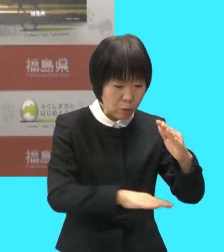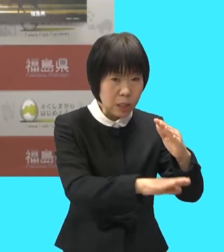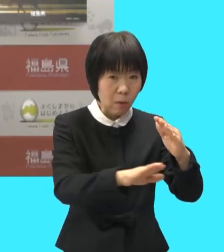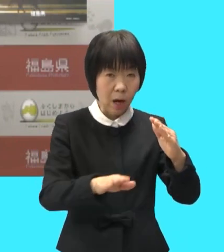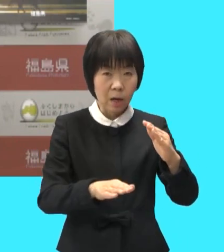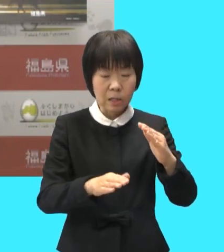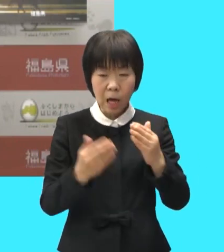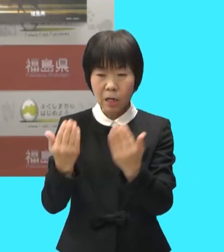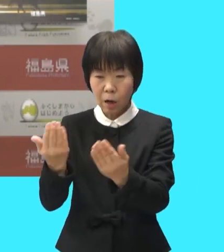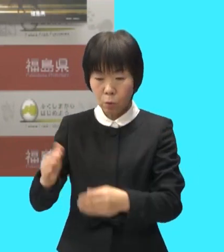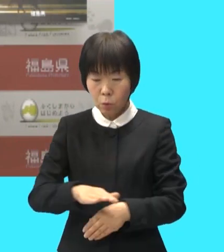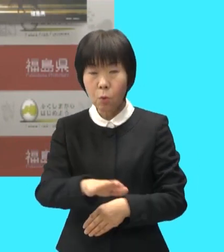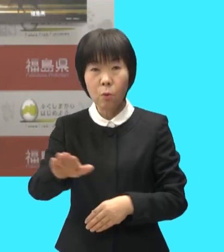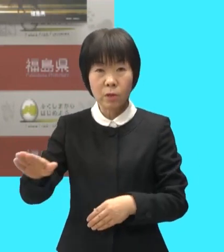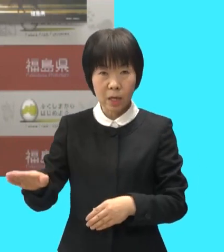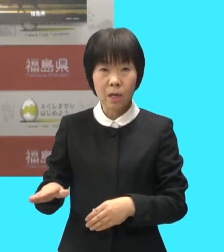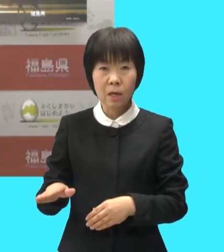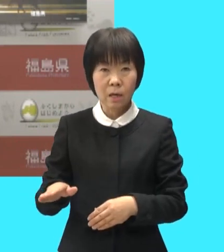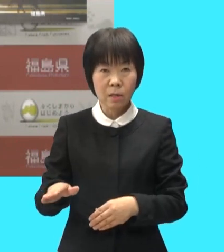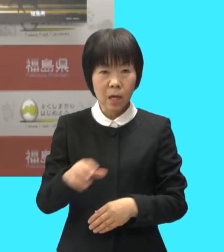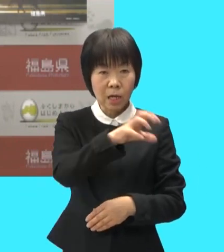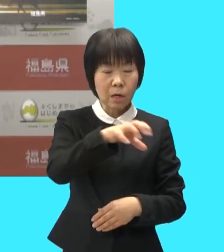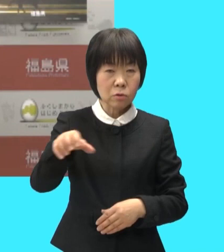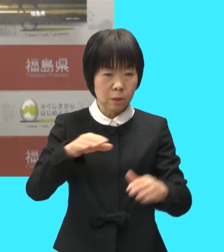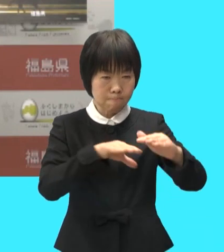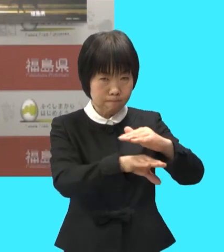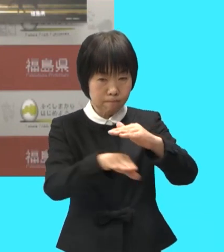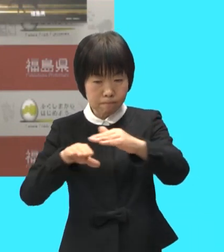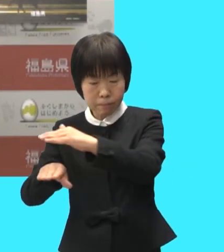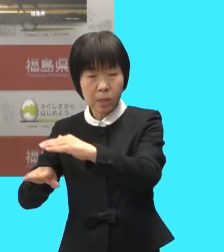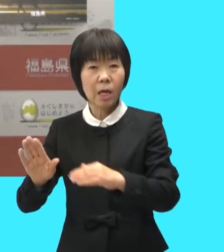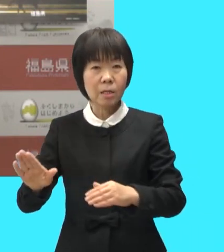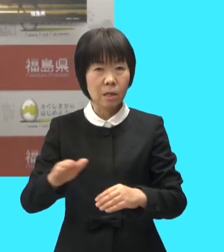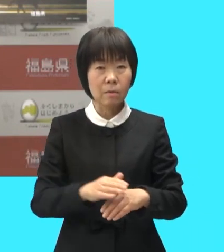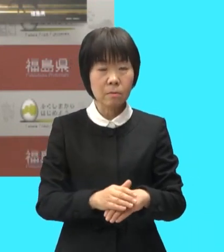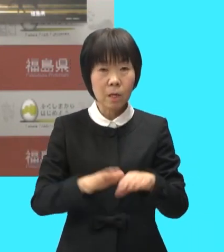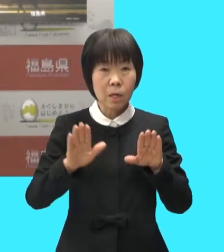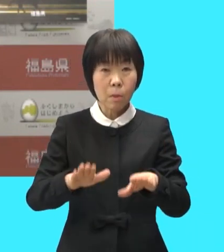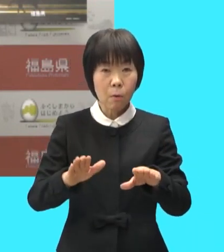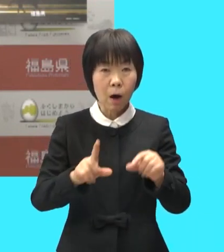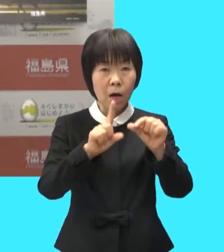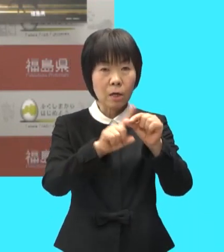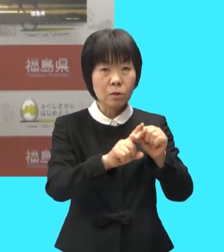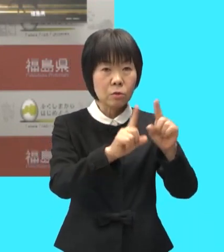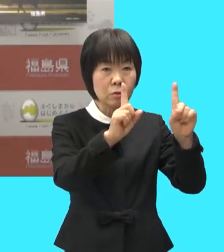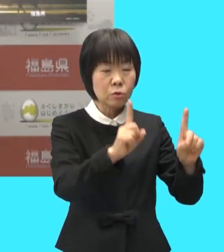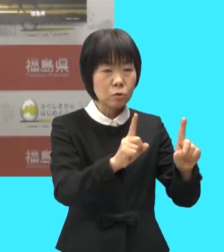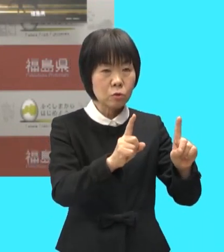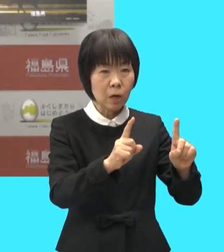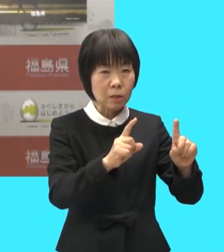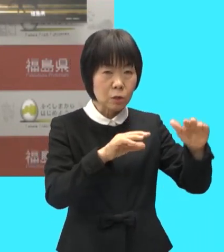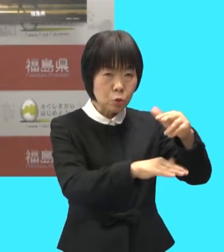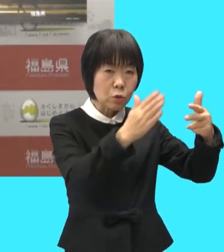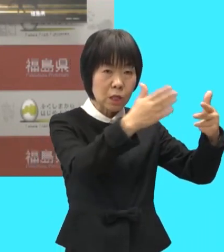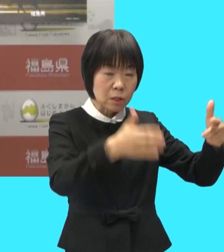り、学校の校庭であったり、各地に置かれていた。でそれが今中間貯蔵施設への搬入が進むこと